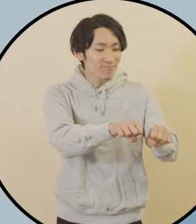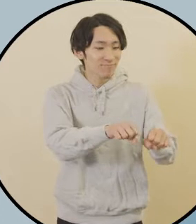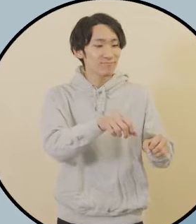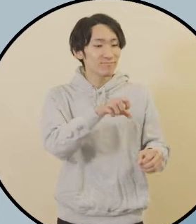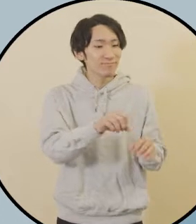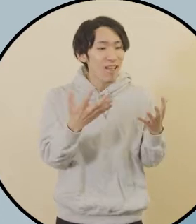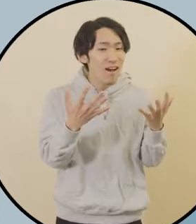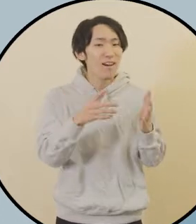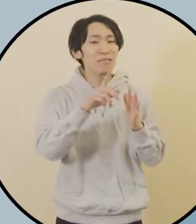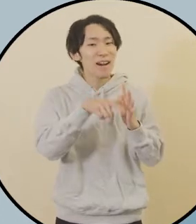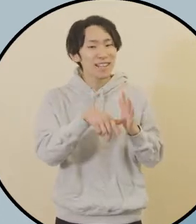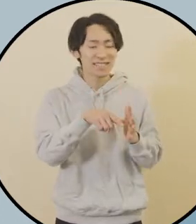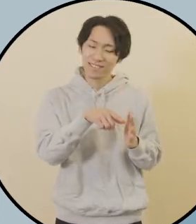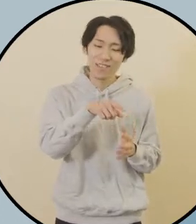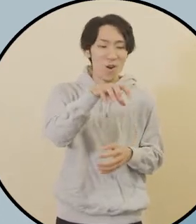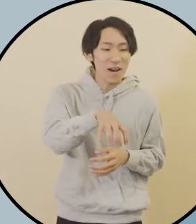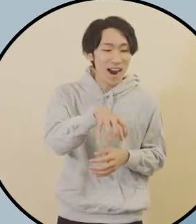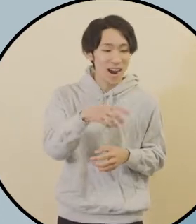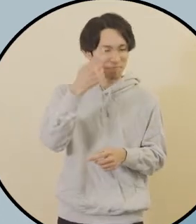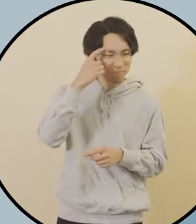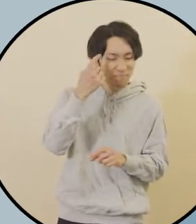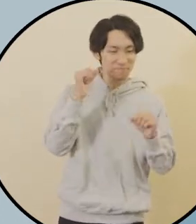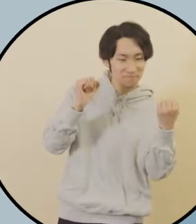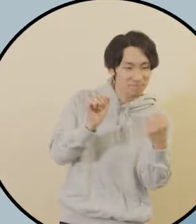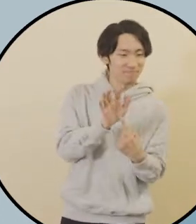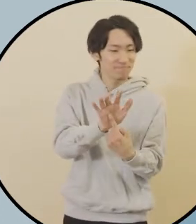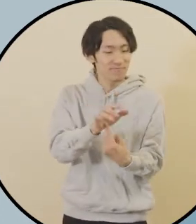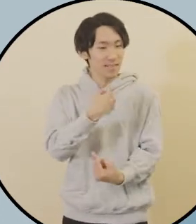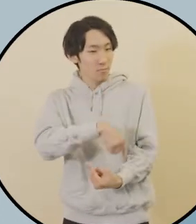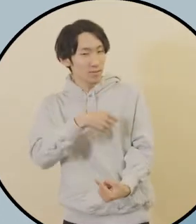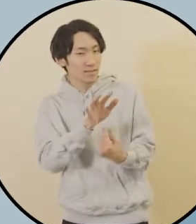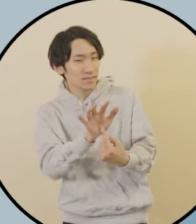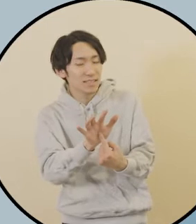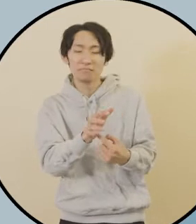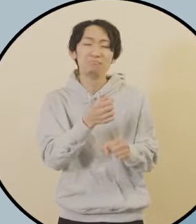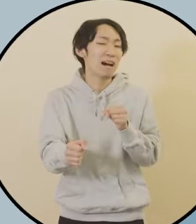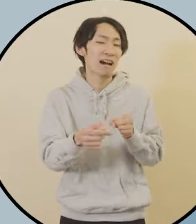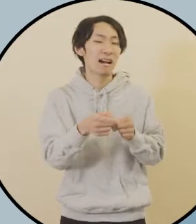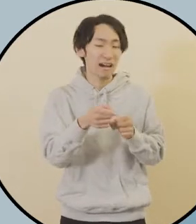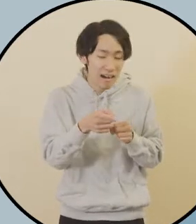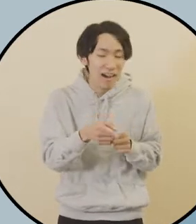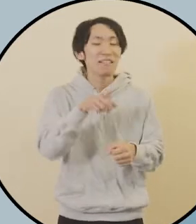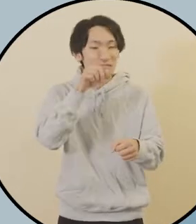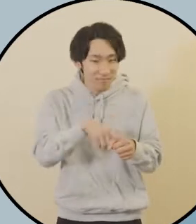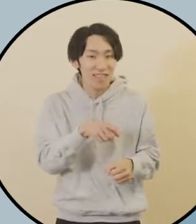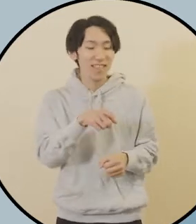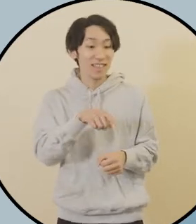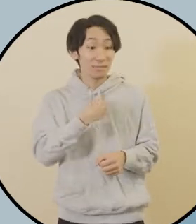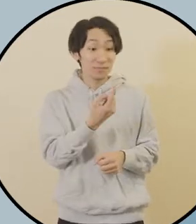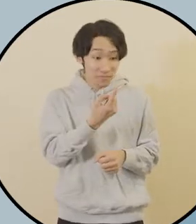あのどういうキャラクターたっていうのをしっかり詰めておかないとその場でそもそも発言をしたり感情を表現することができない